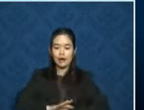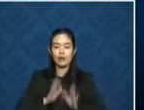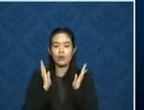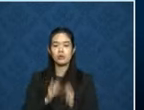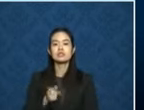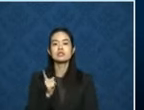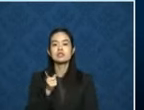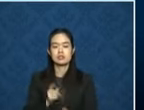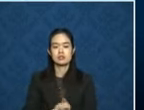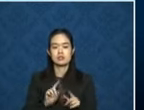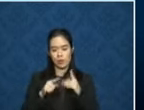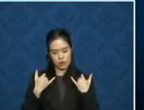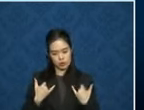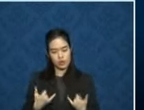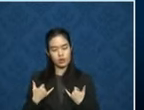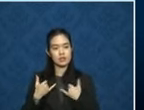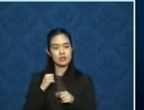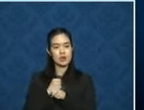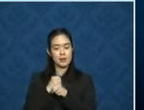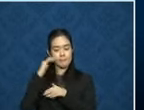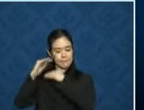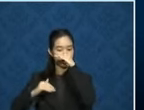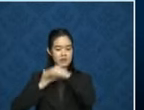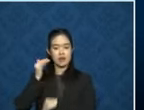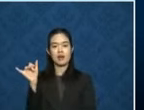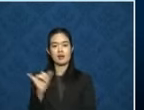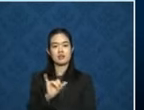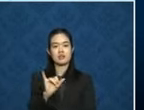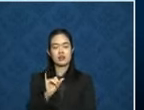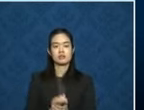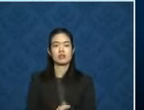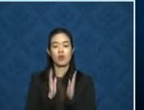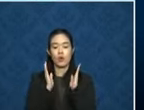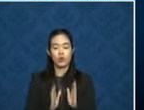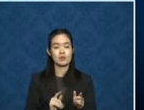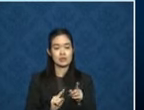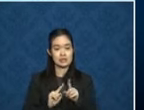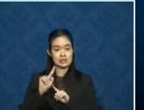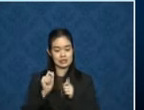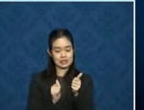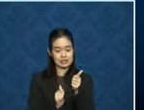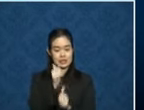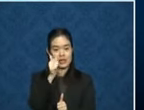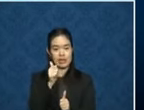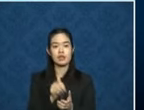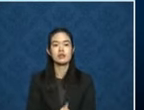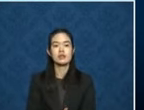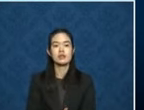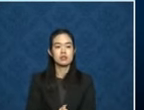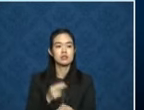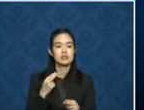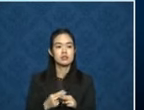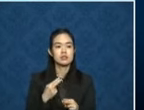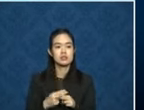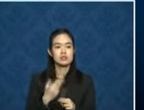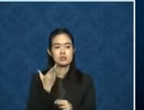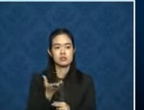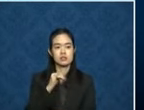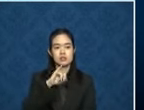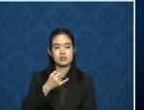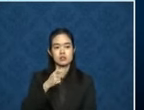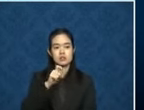ถทำได้สำเร็จในปัจจุบันนะครับผู้ชนะรางวัลโลบเนอร์ในปี1996นะครับคุณเจสันแฮชเชอร์นะครับ